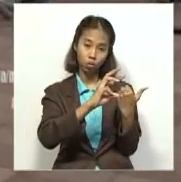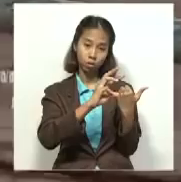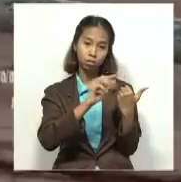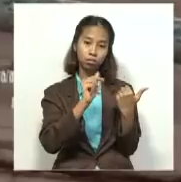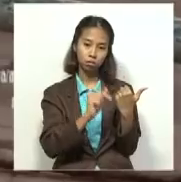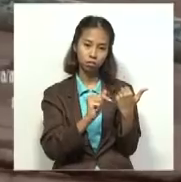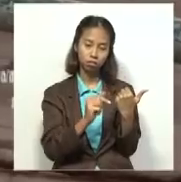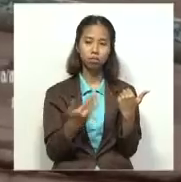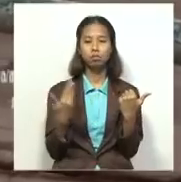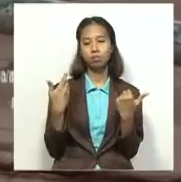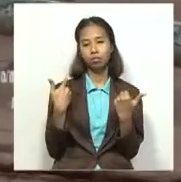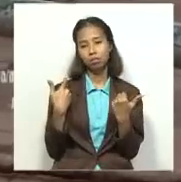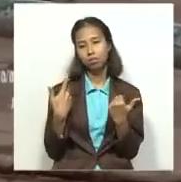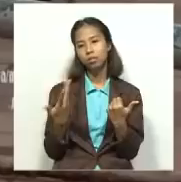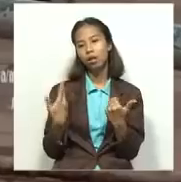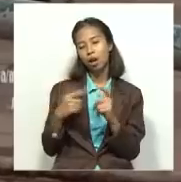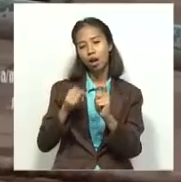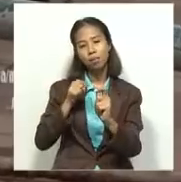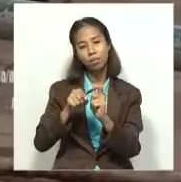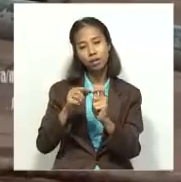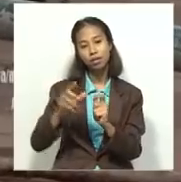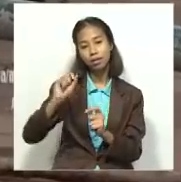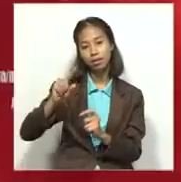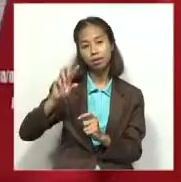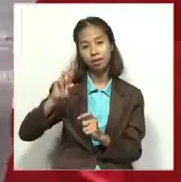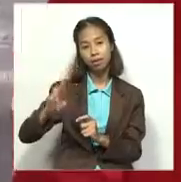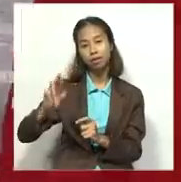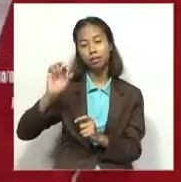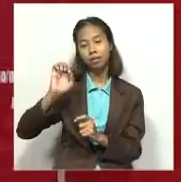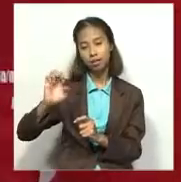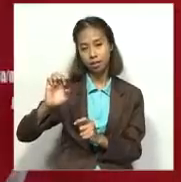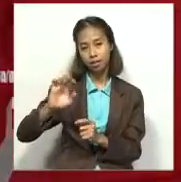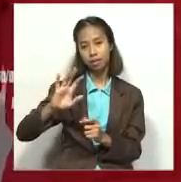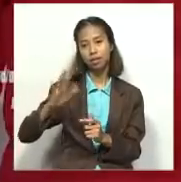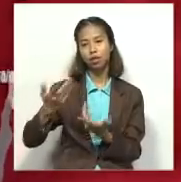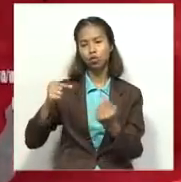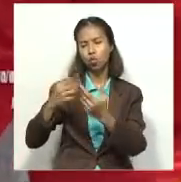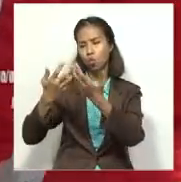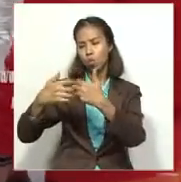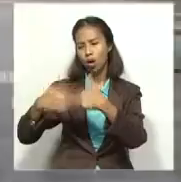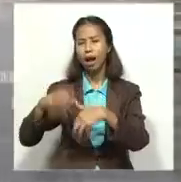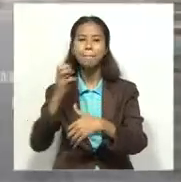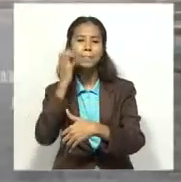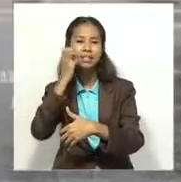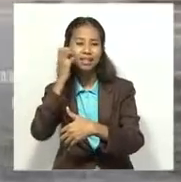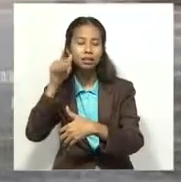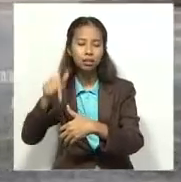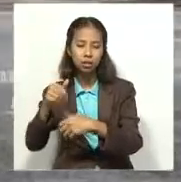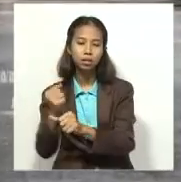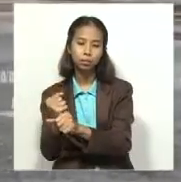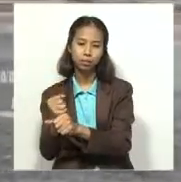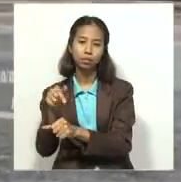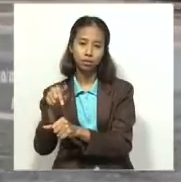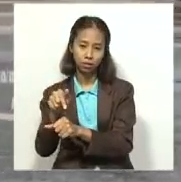าลเมืองหนองคายแล้วก็ได้รับแจ้งจากอำเภอศรีเชียงใหม่บริเวณโรงงานมะเขือเทศในเขตพื้นที่ท่าบ่อศรีเชียง